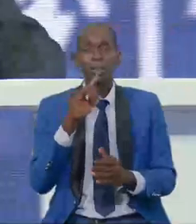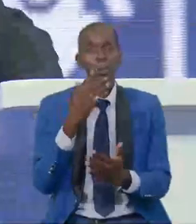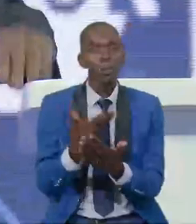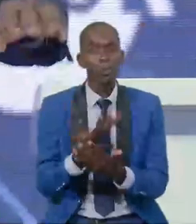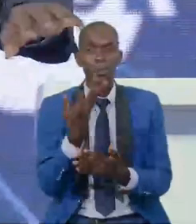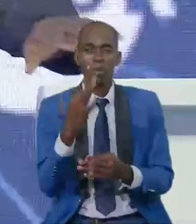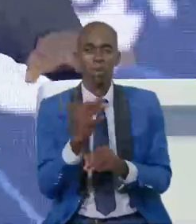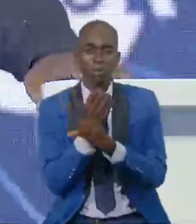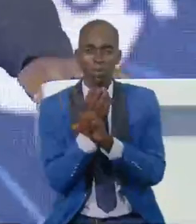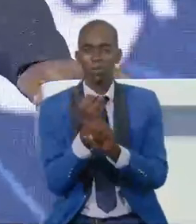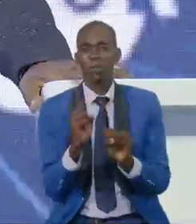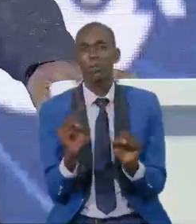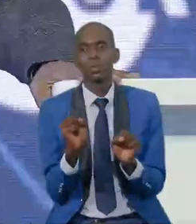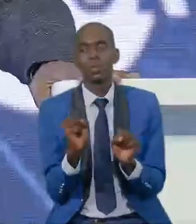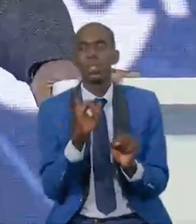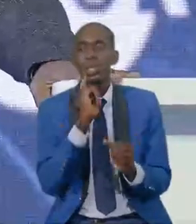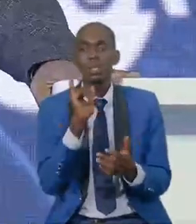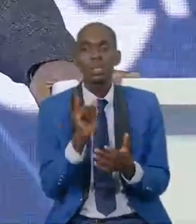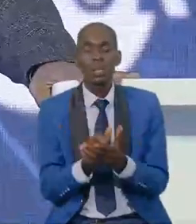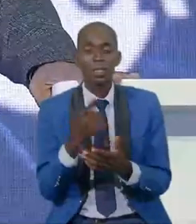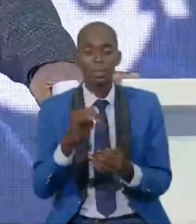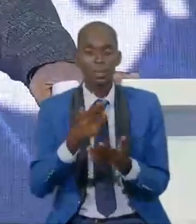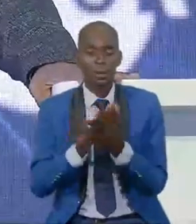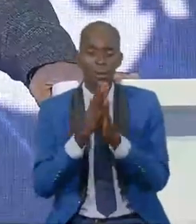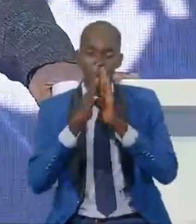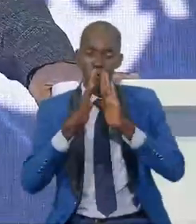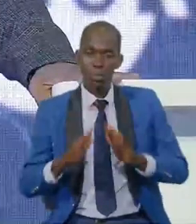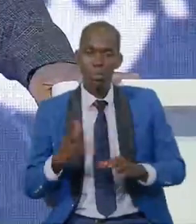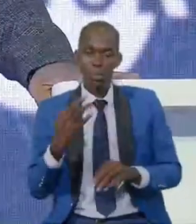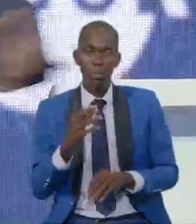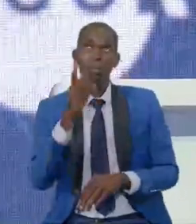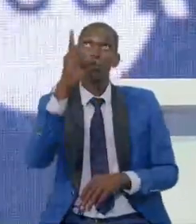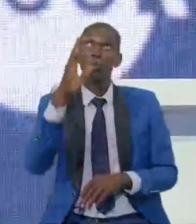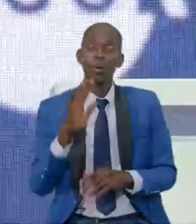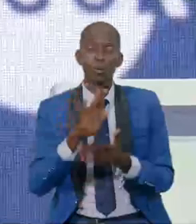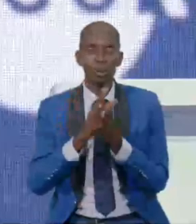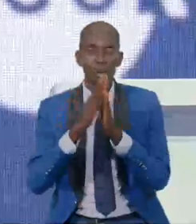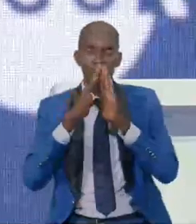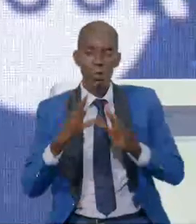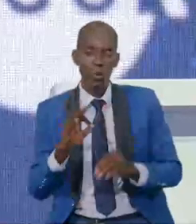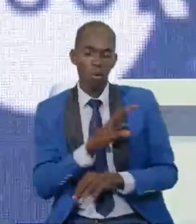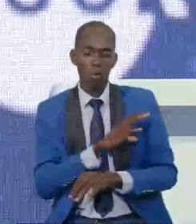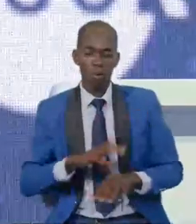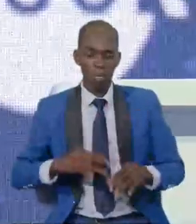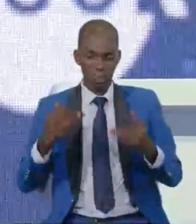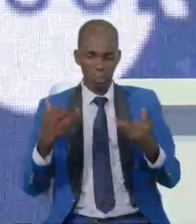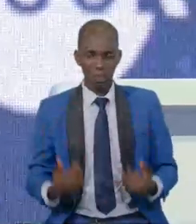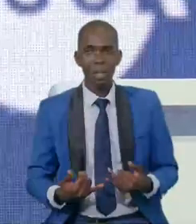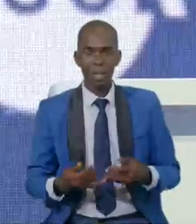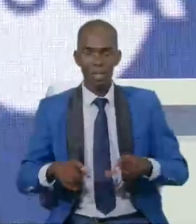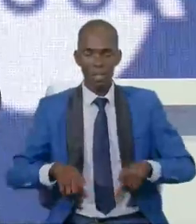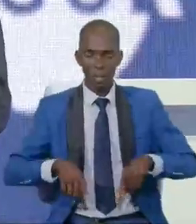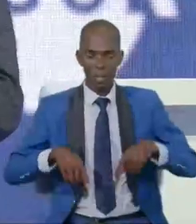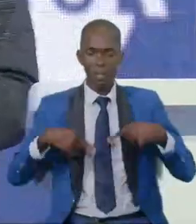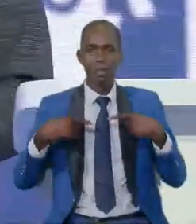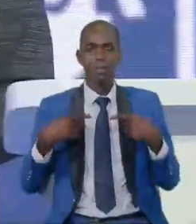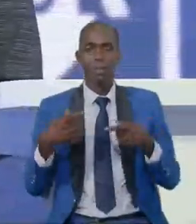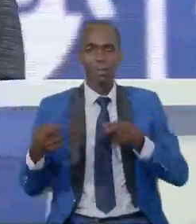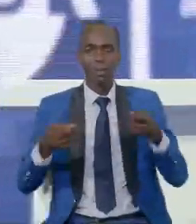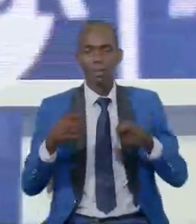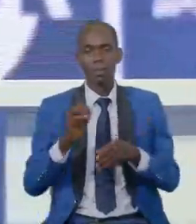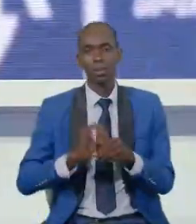paix. L'évidence du salut, is that the peace of God and the peace of Christ now reigns in your heart. Est-ce que c'est